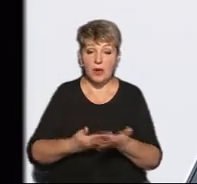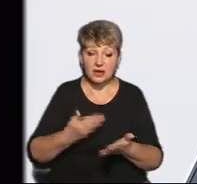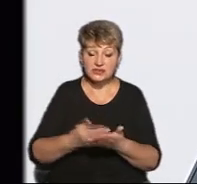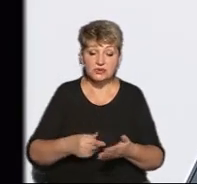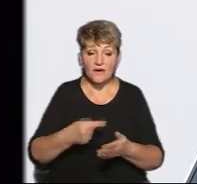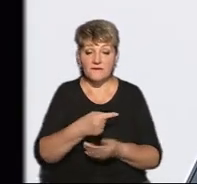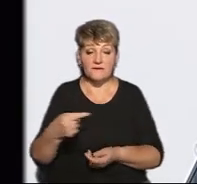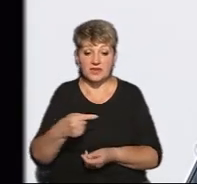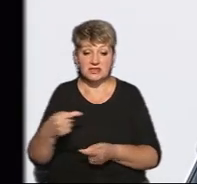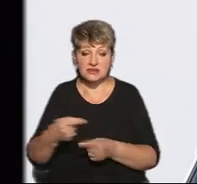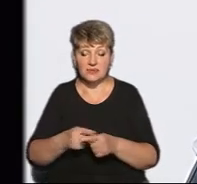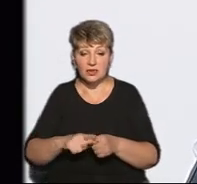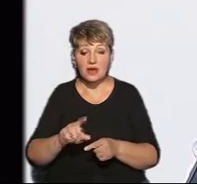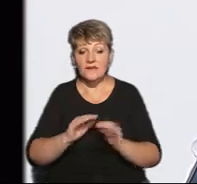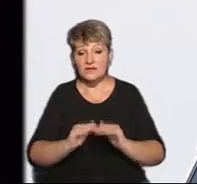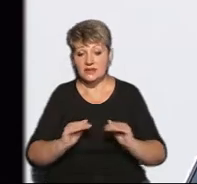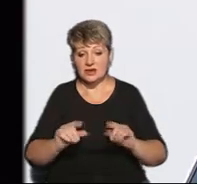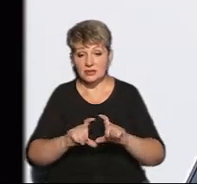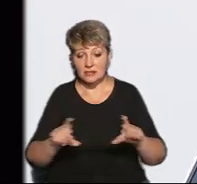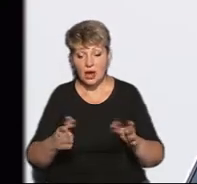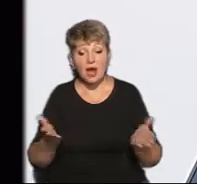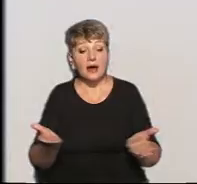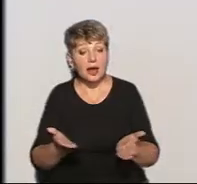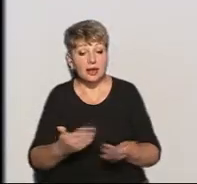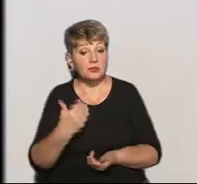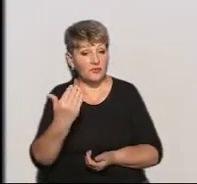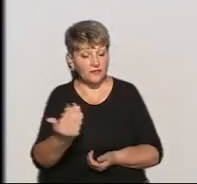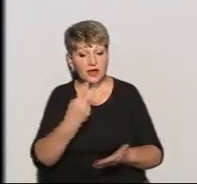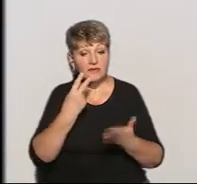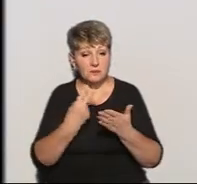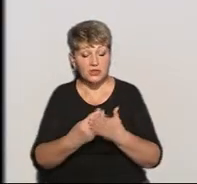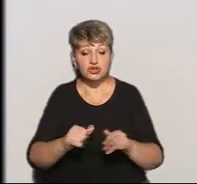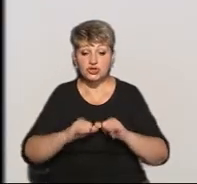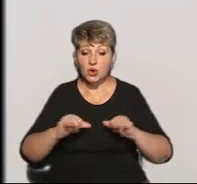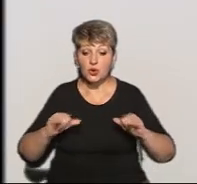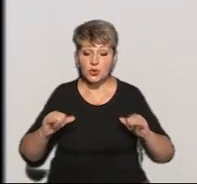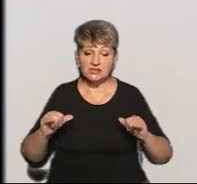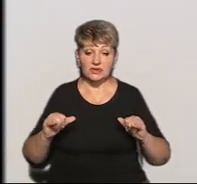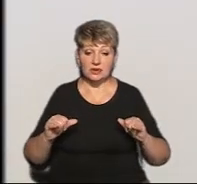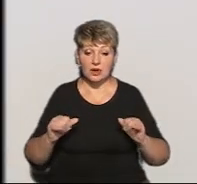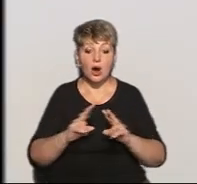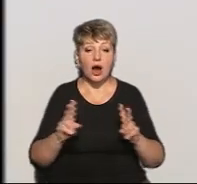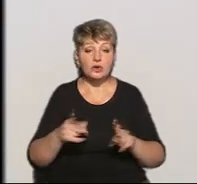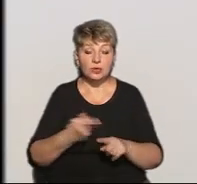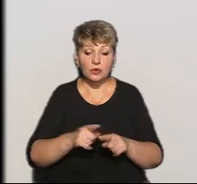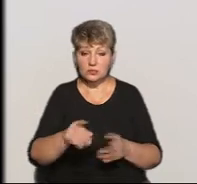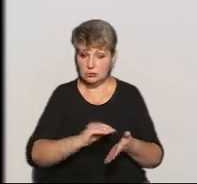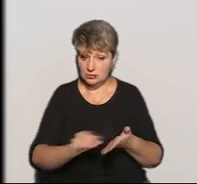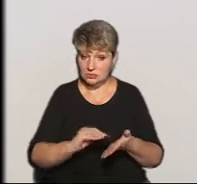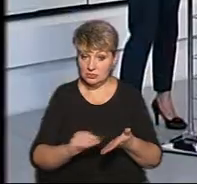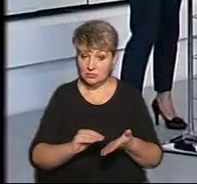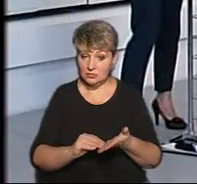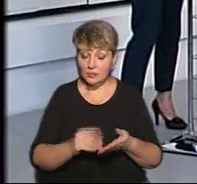якісного маркетингу у позашкільній освіті. Яким ви бачите розвиток позашкільної освіти у Черкасах? А хто назвав? Це